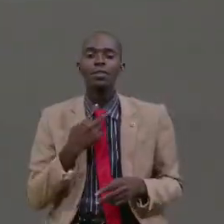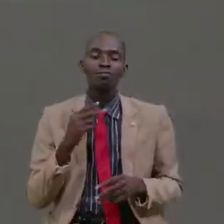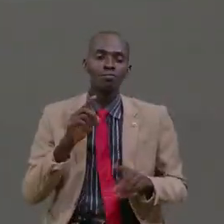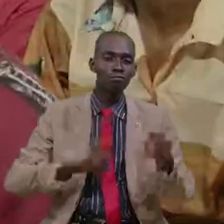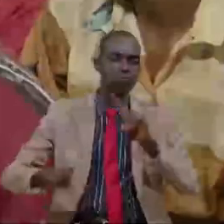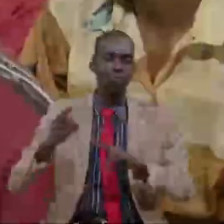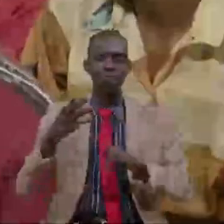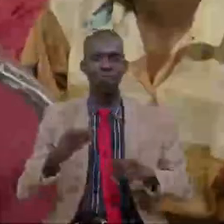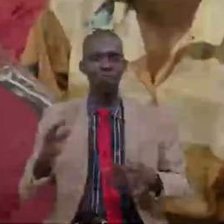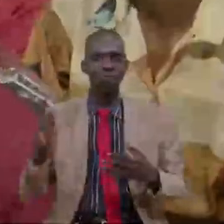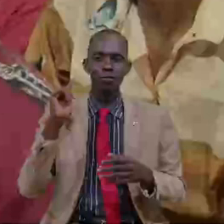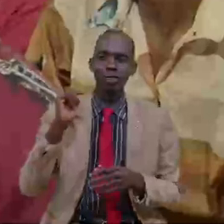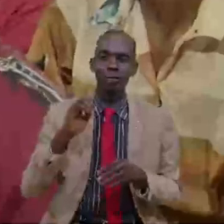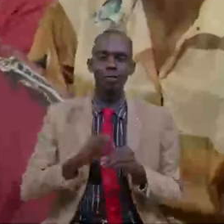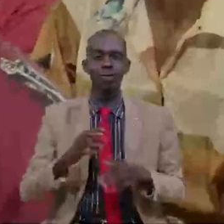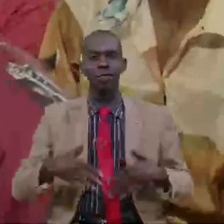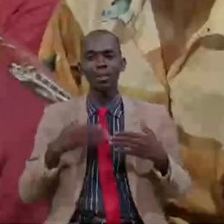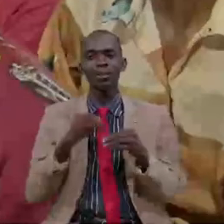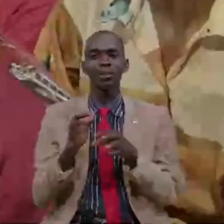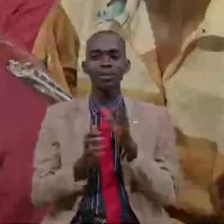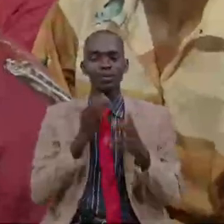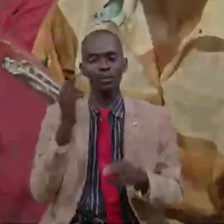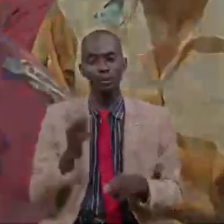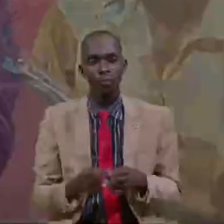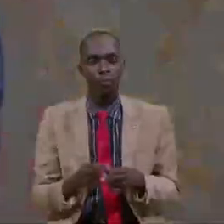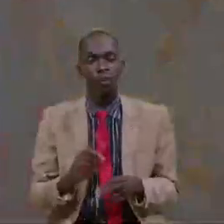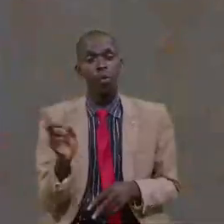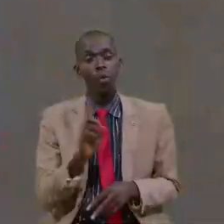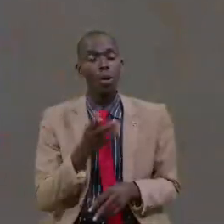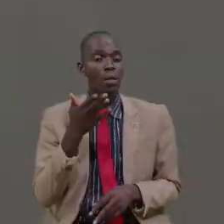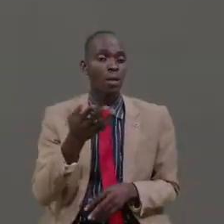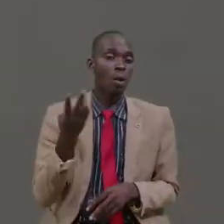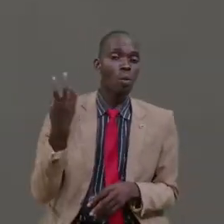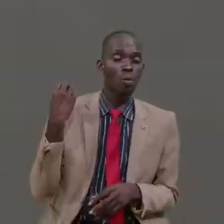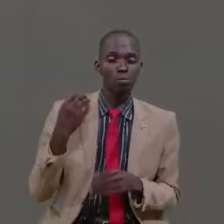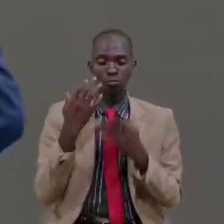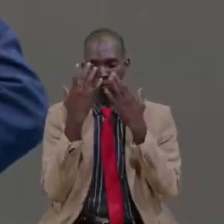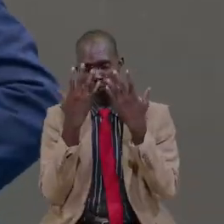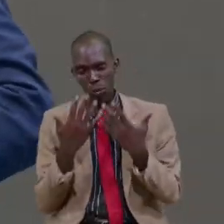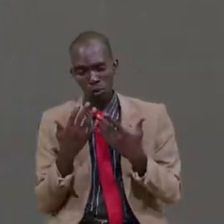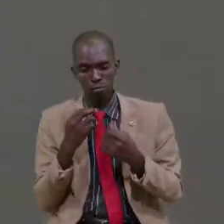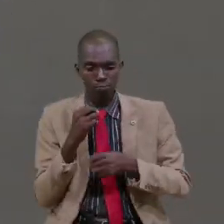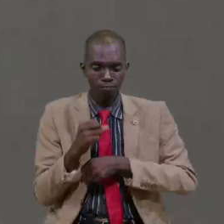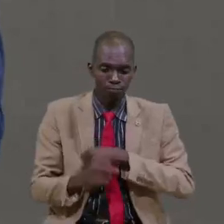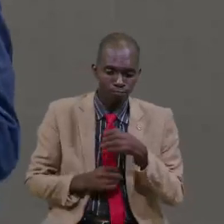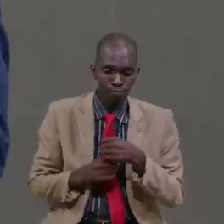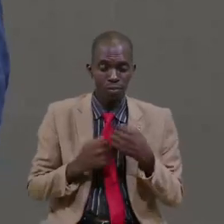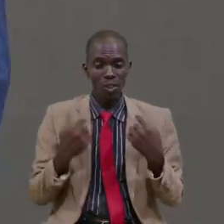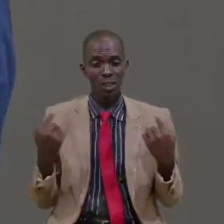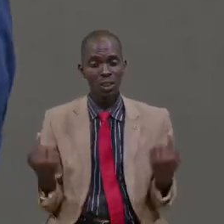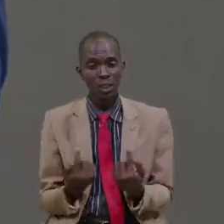La joie de témoignage dans ta vie au nom de Jésus. Là, il y avait le chagrin. Là, il y avait la souffrance. Là, il y avait le